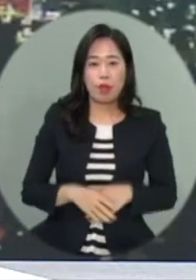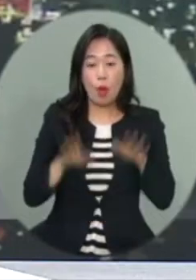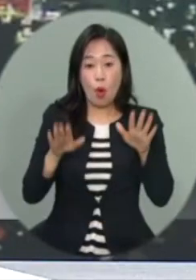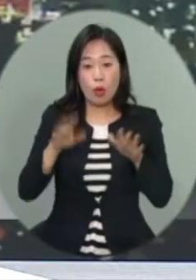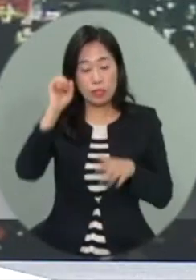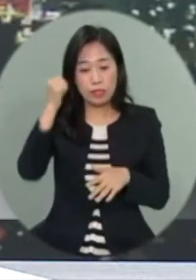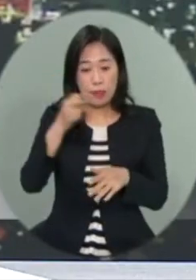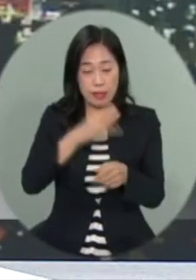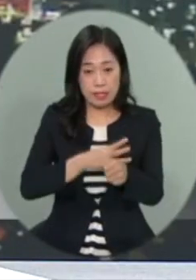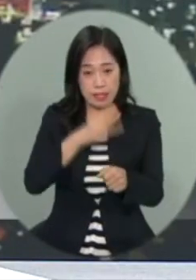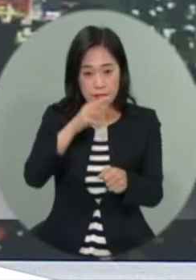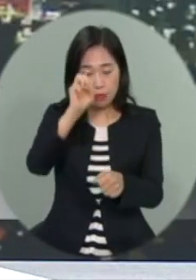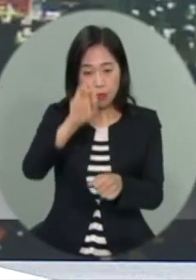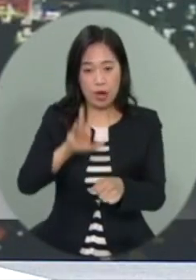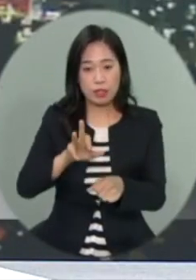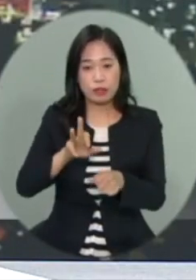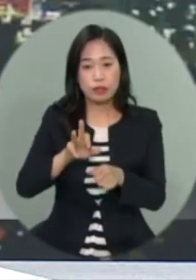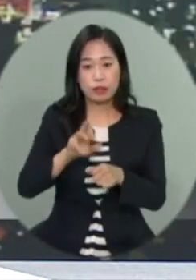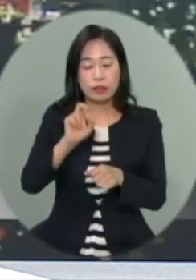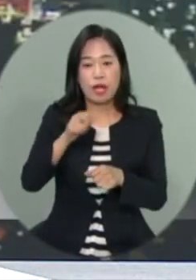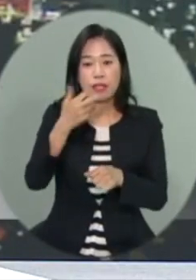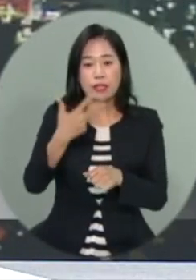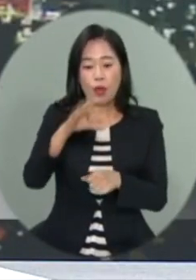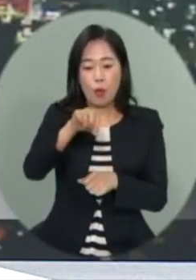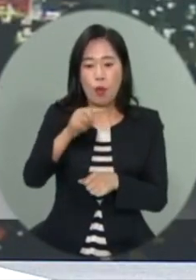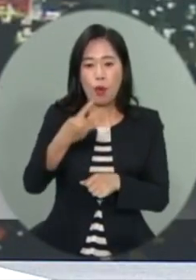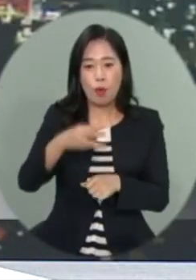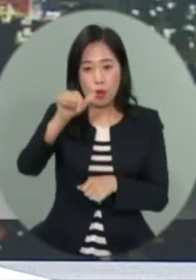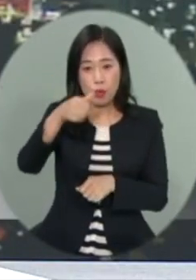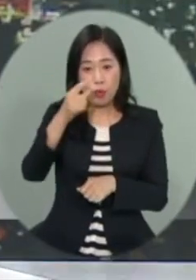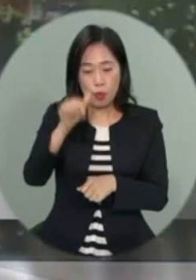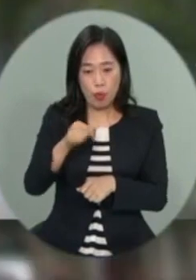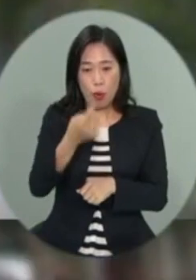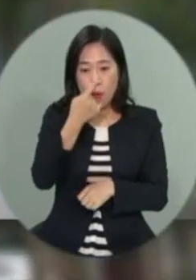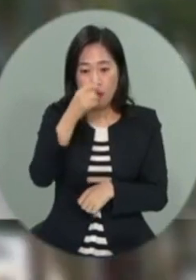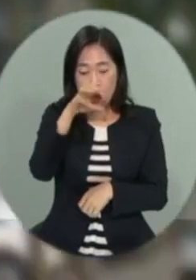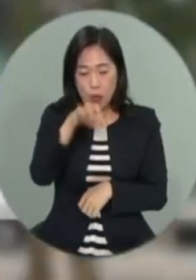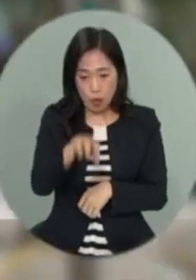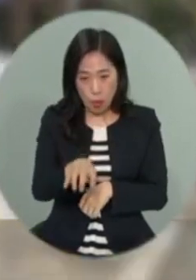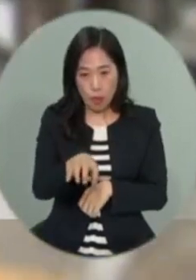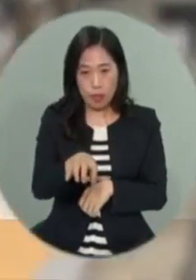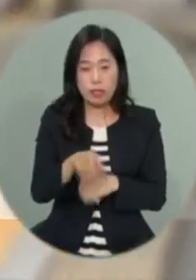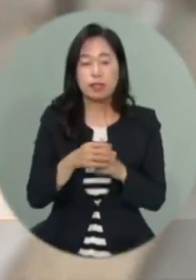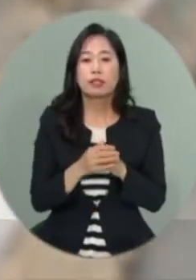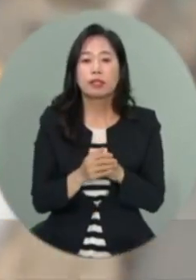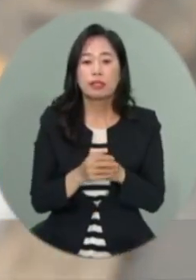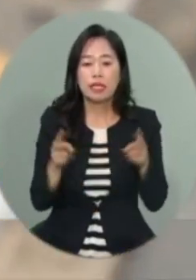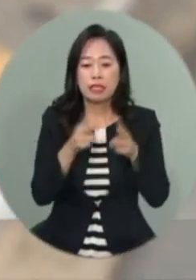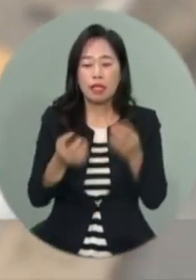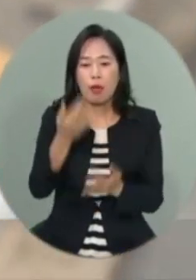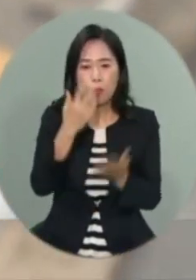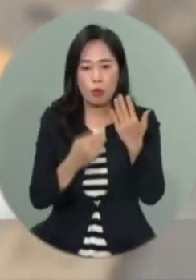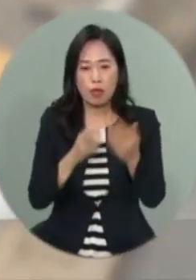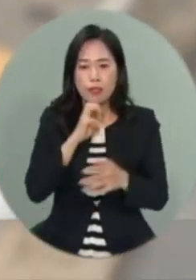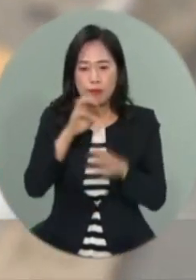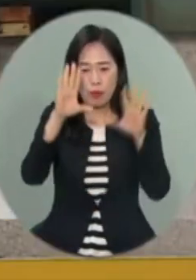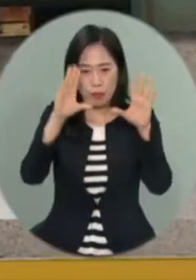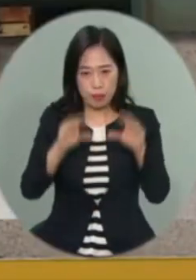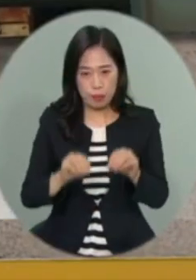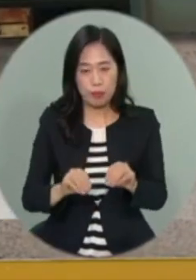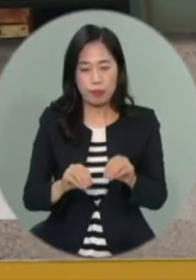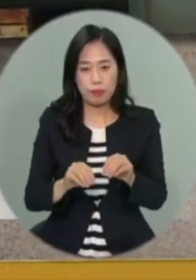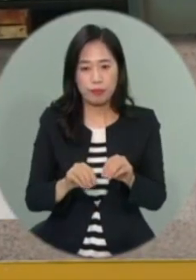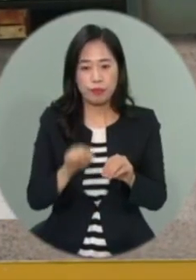오늘 새벽 3시쯤 광주 광산구 월곡동의 한 실용음악학원 2층 건물에서 불이 나 약 30분 만에